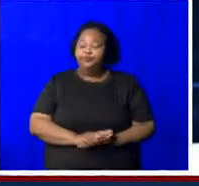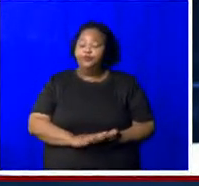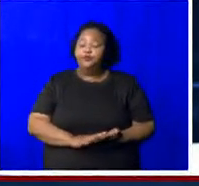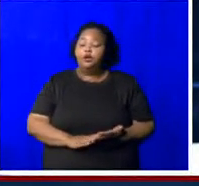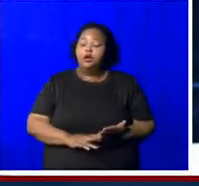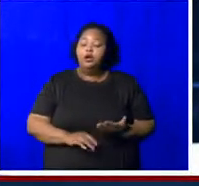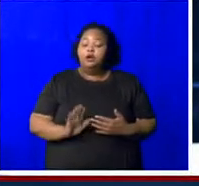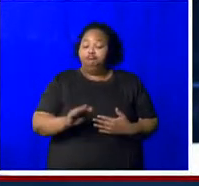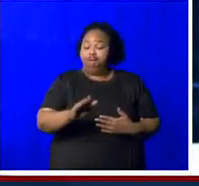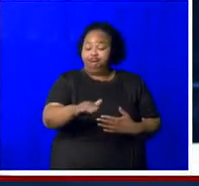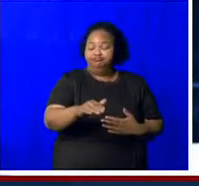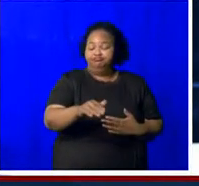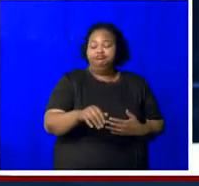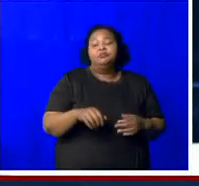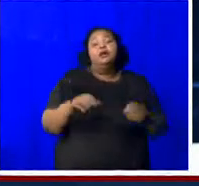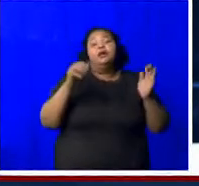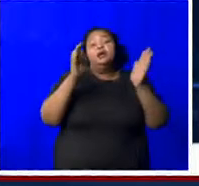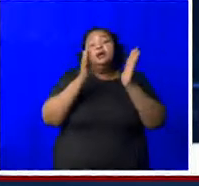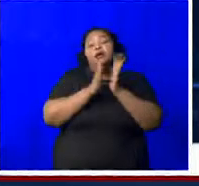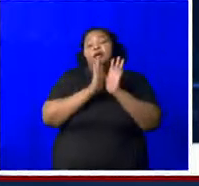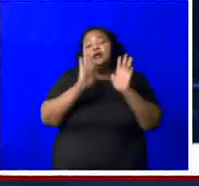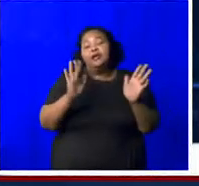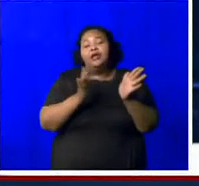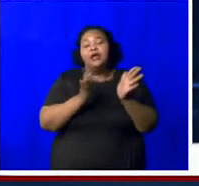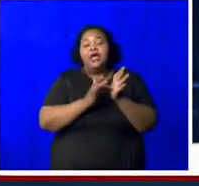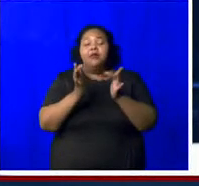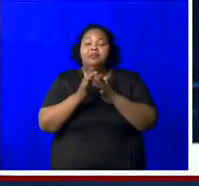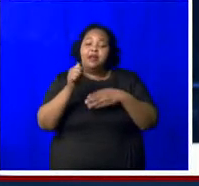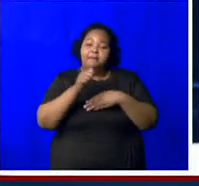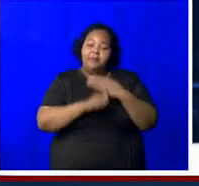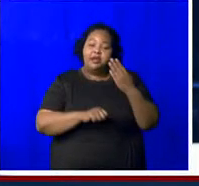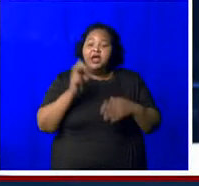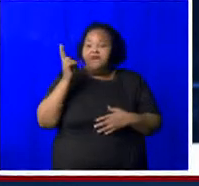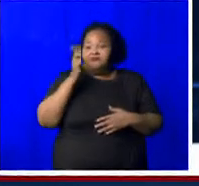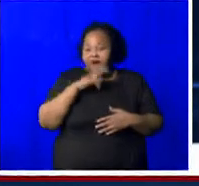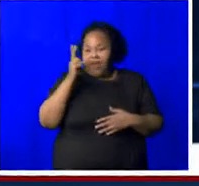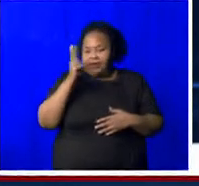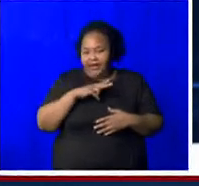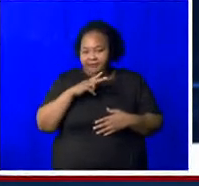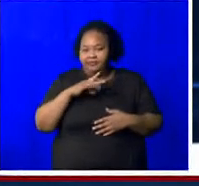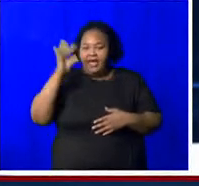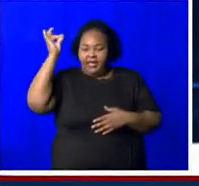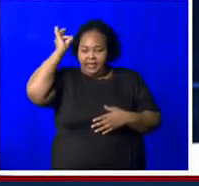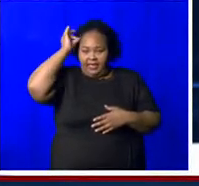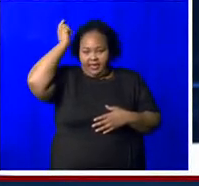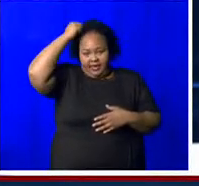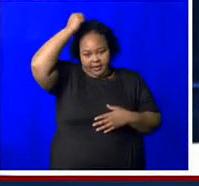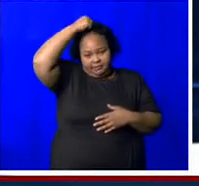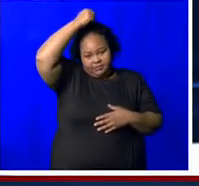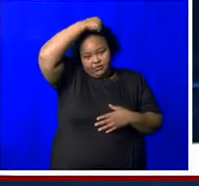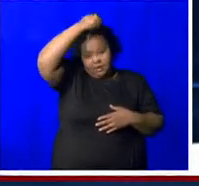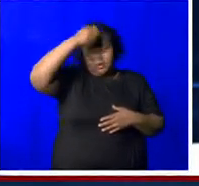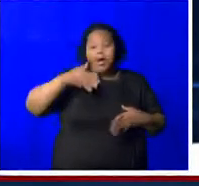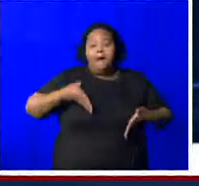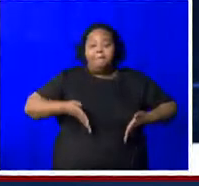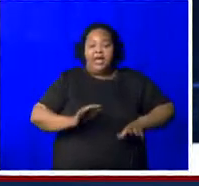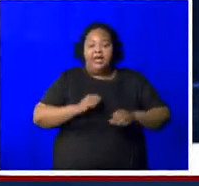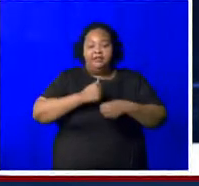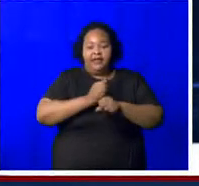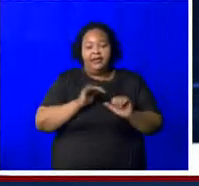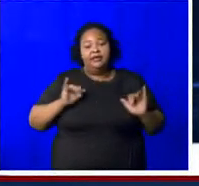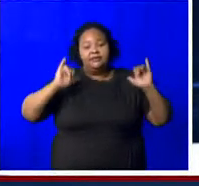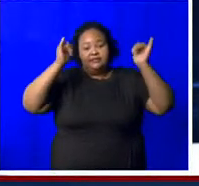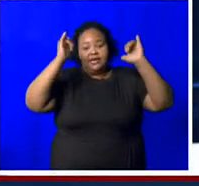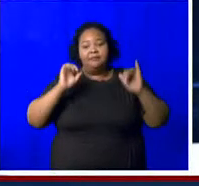usuku lwekutalwa kwesilo inkhosi Mswati weSandfu litawugujwa eMangayane ngalesihlanu. Boba betikhulu